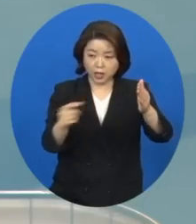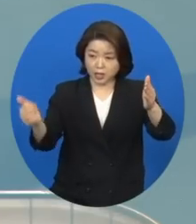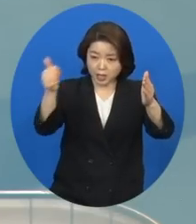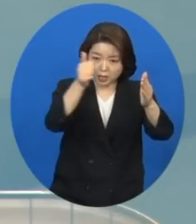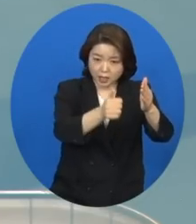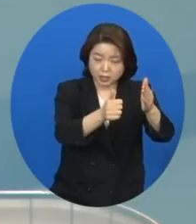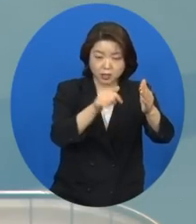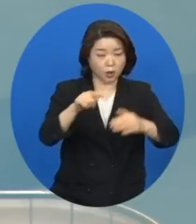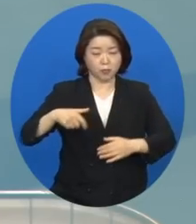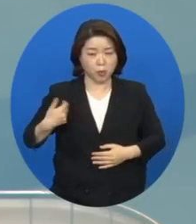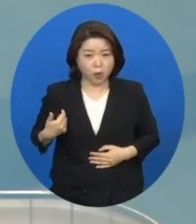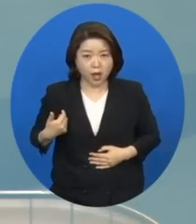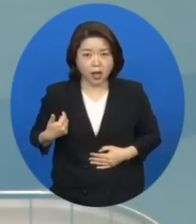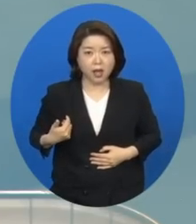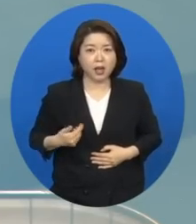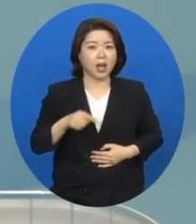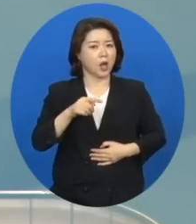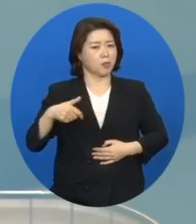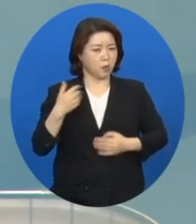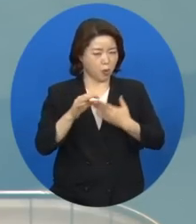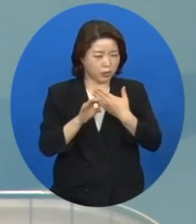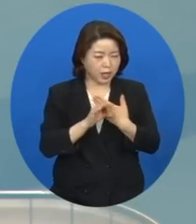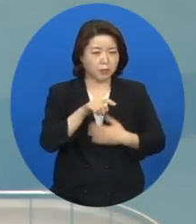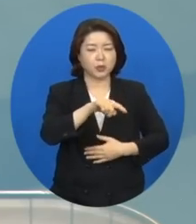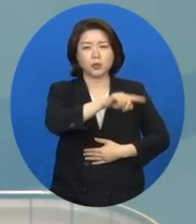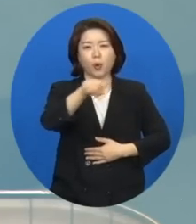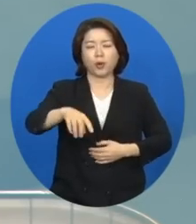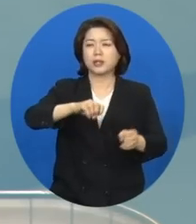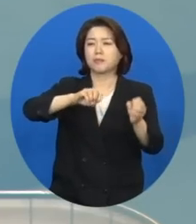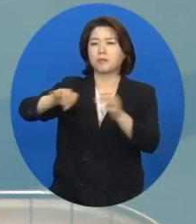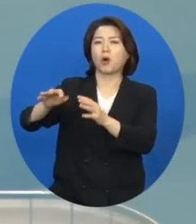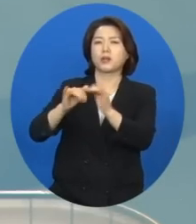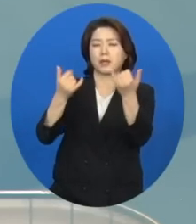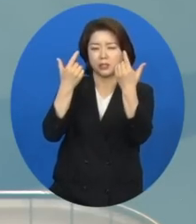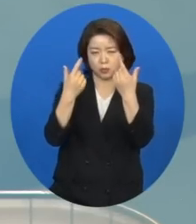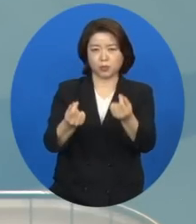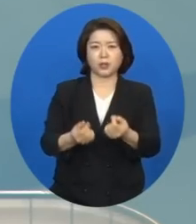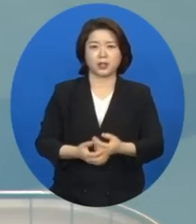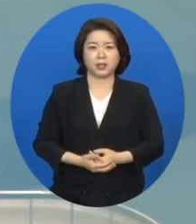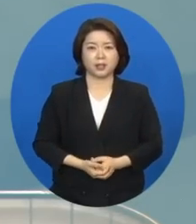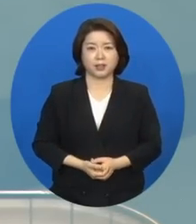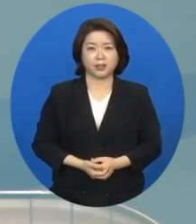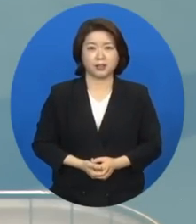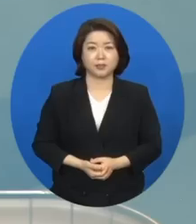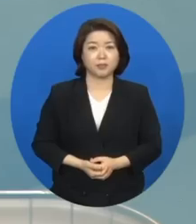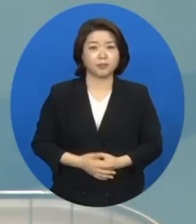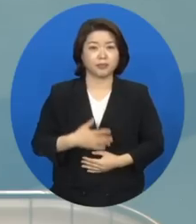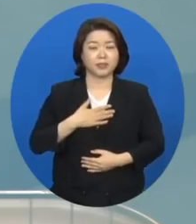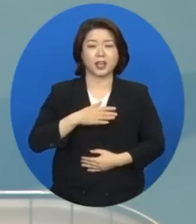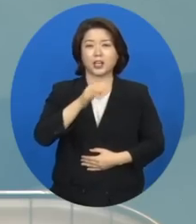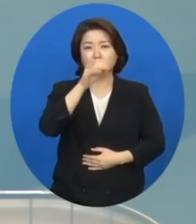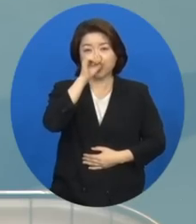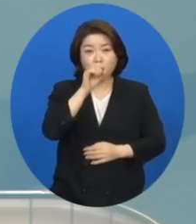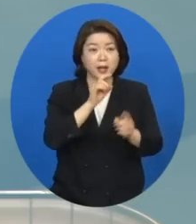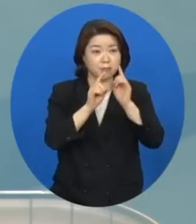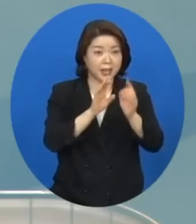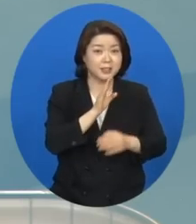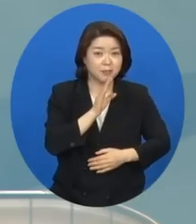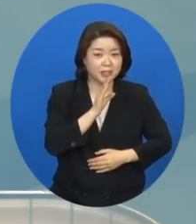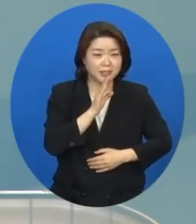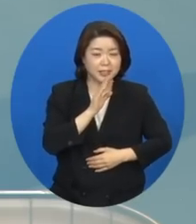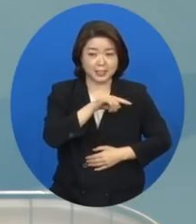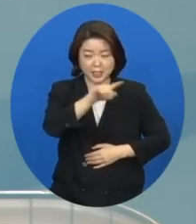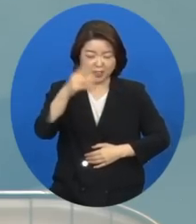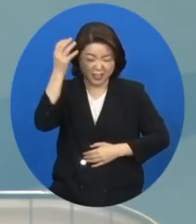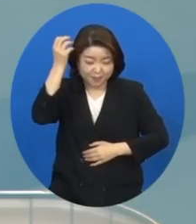알지 못하느냐? 그렇지 않으면 너희는 버림받은 자니라. 제가 좋아하는 말씀 같죠? 외우는 거